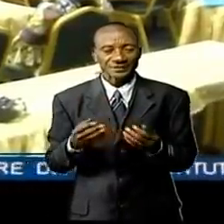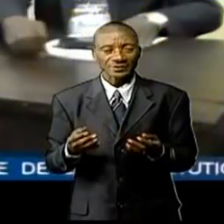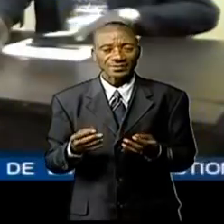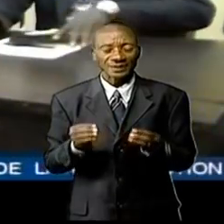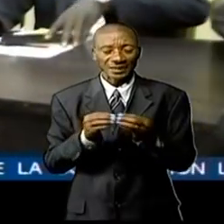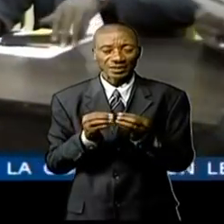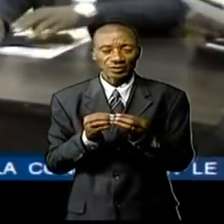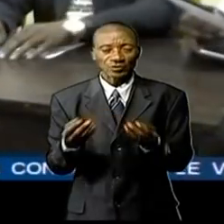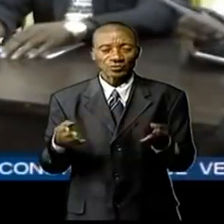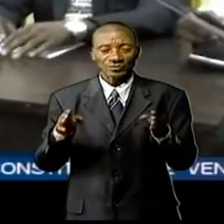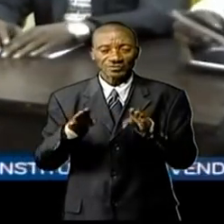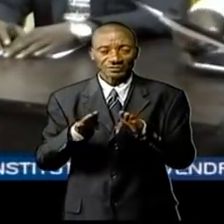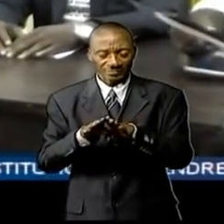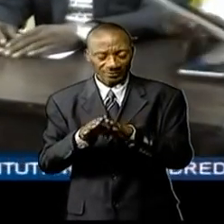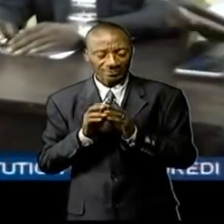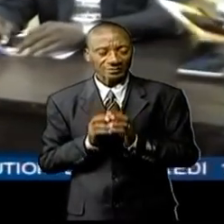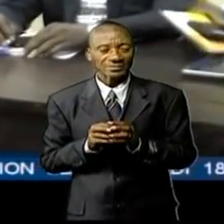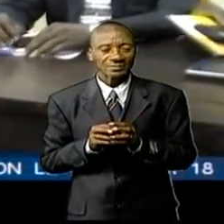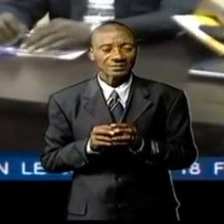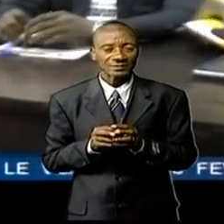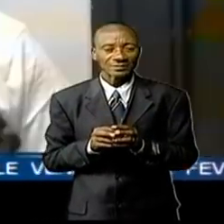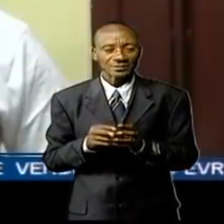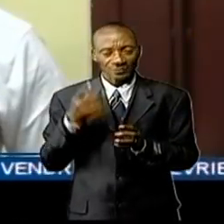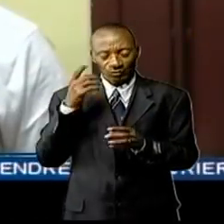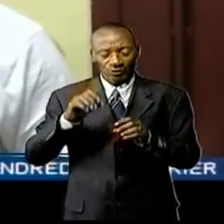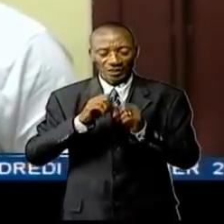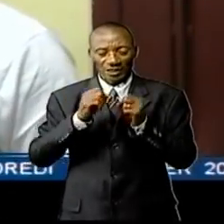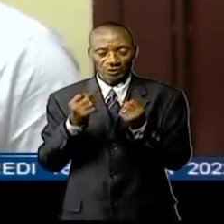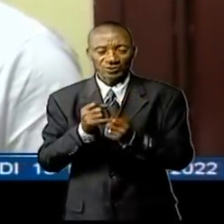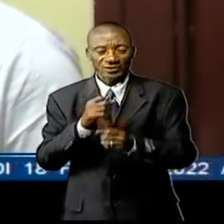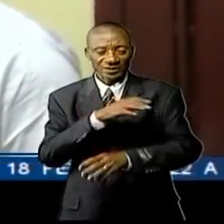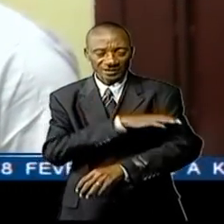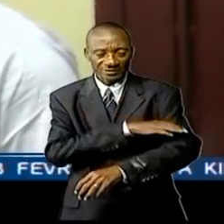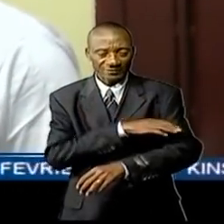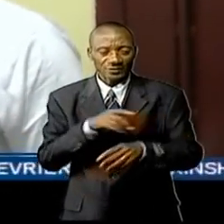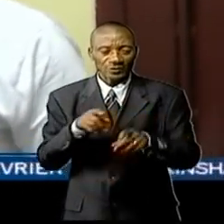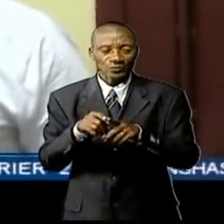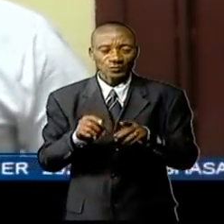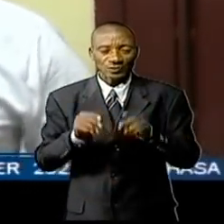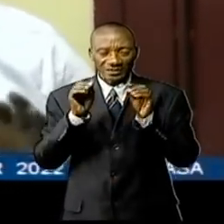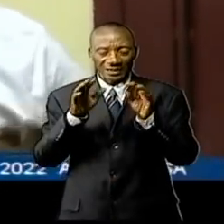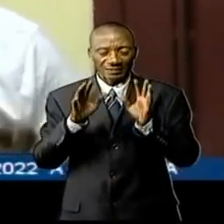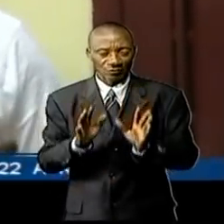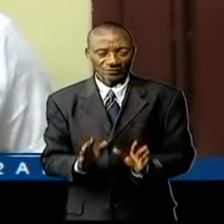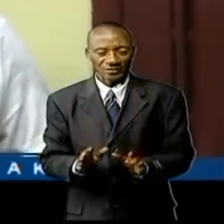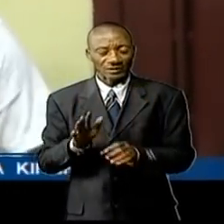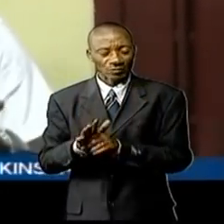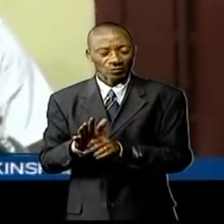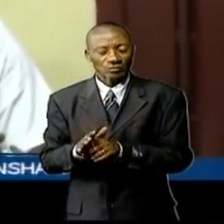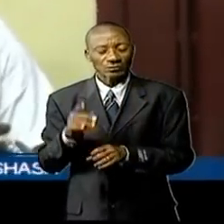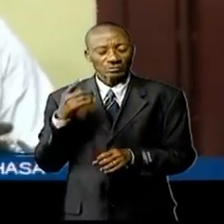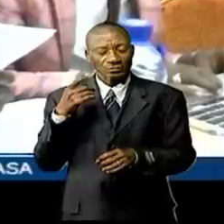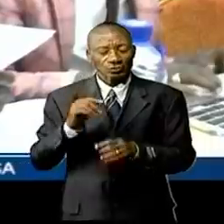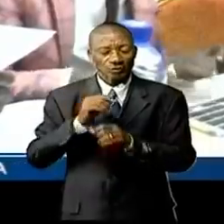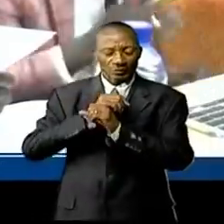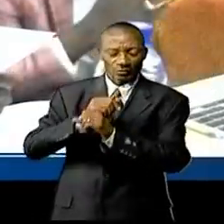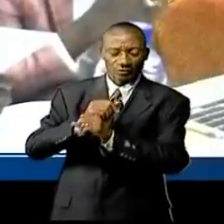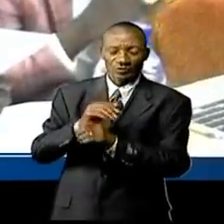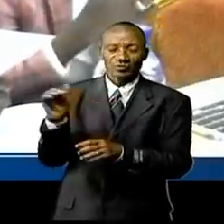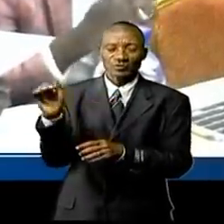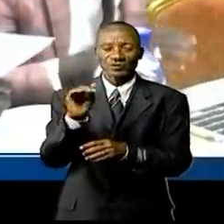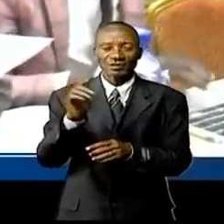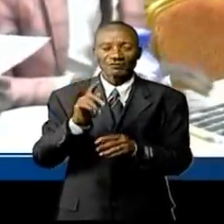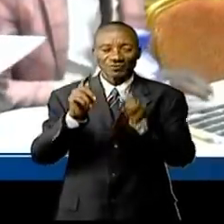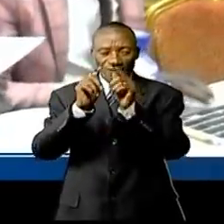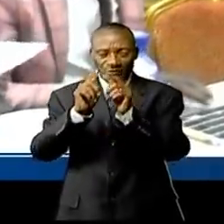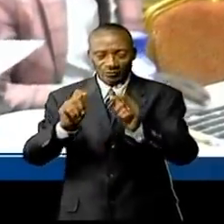stratégique post-COVID-26 de la Société civile et des confessions religieuses pour la protection des forêts tropicales, les climats et